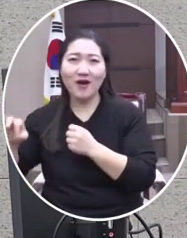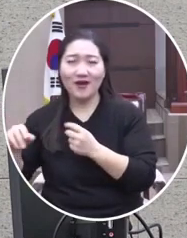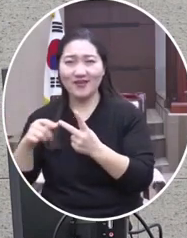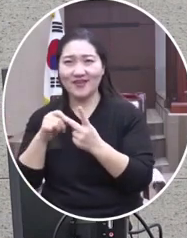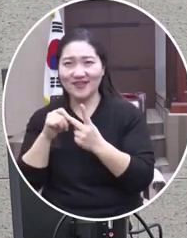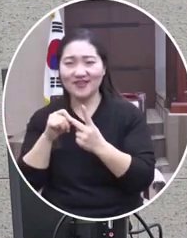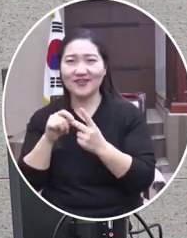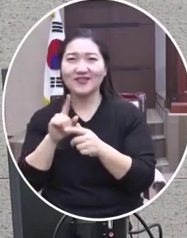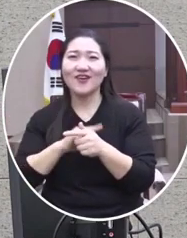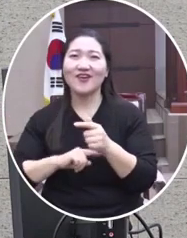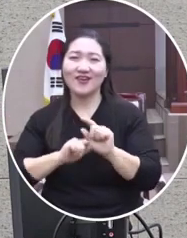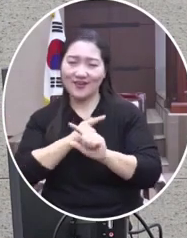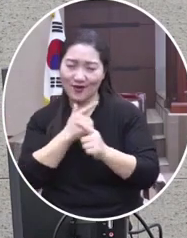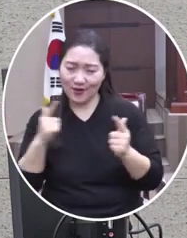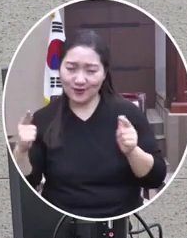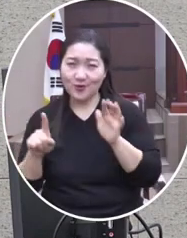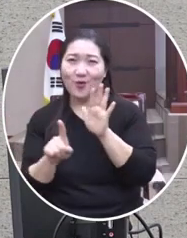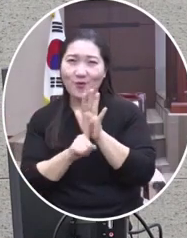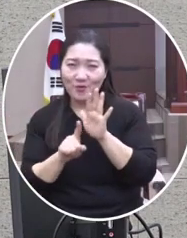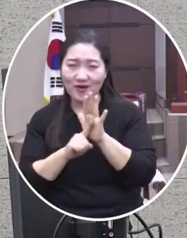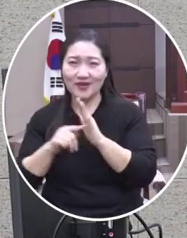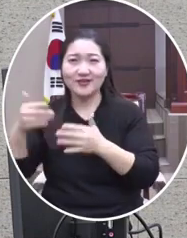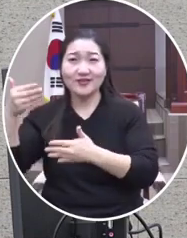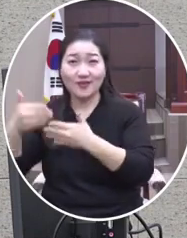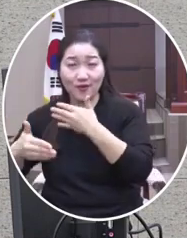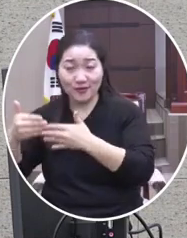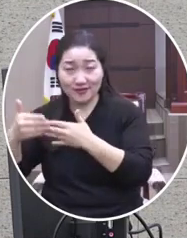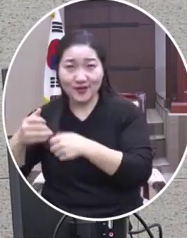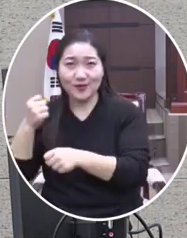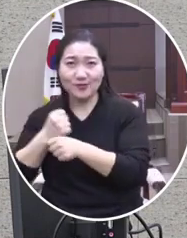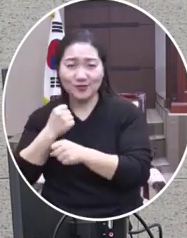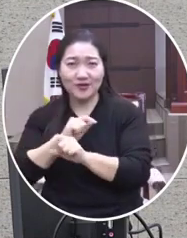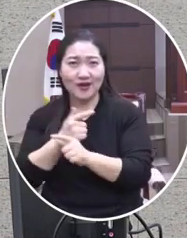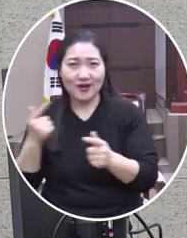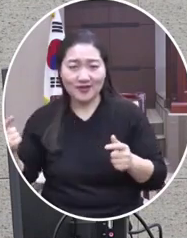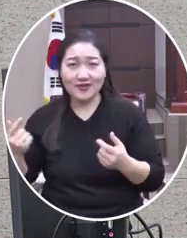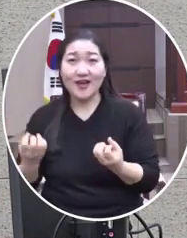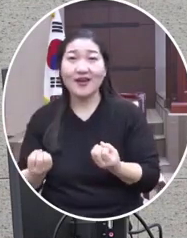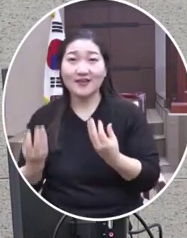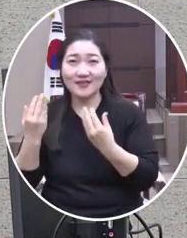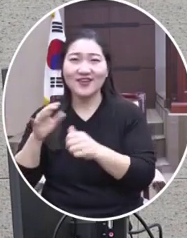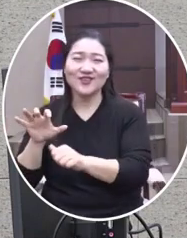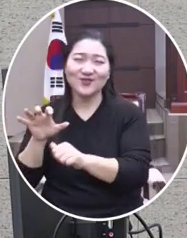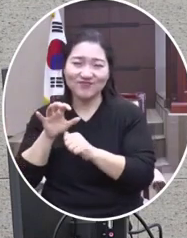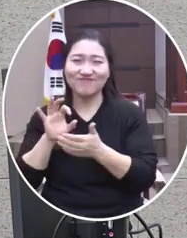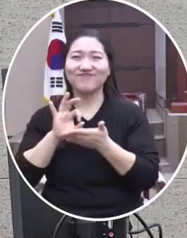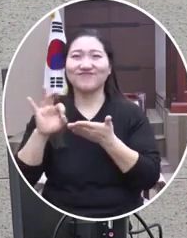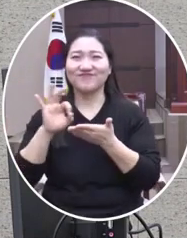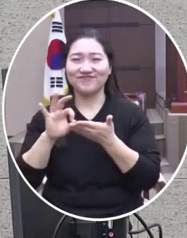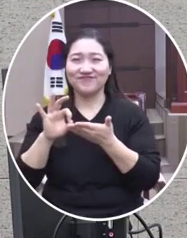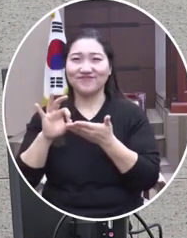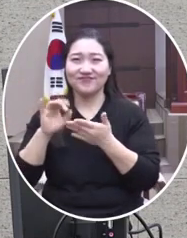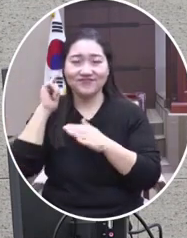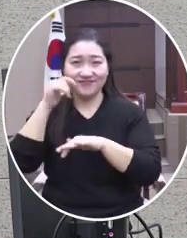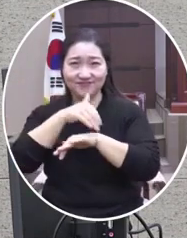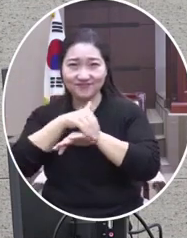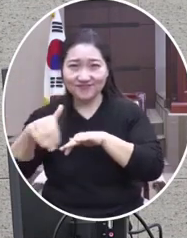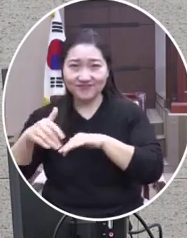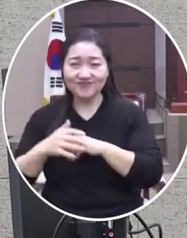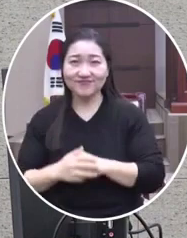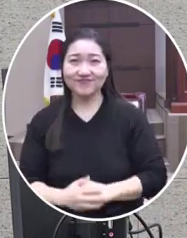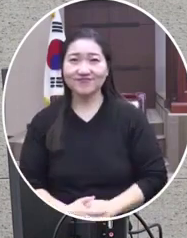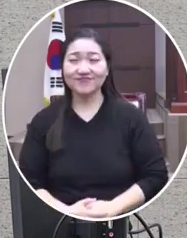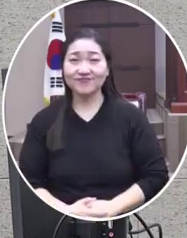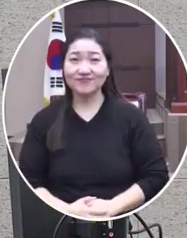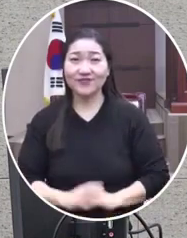앞으로도 다양한 홍보물과 영상 매체 그리고 각정 행사에 활용될 예정입니다